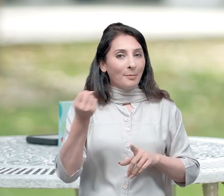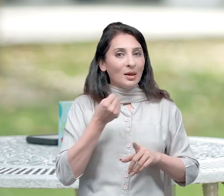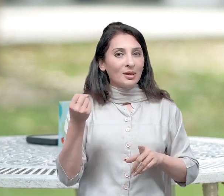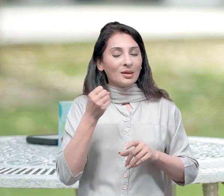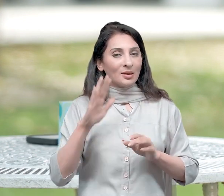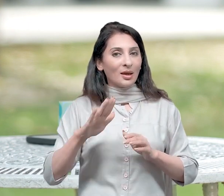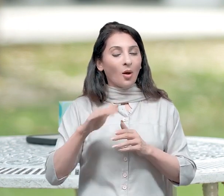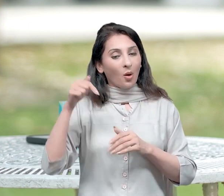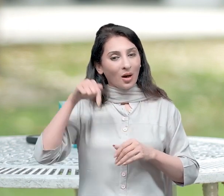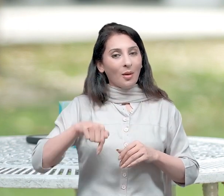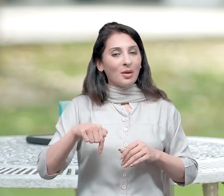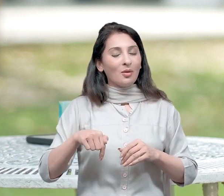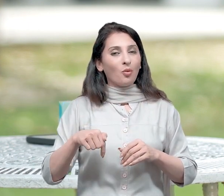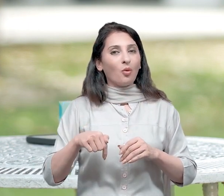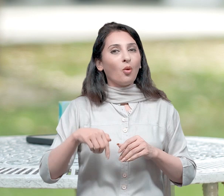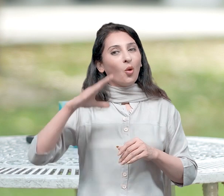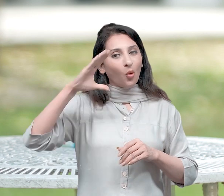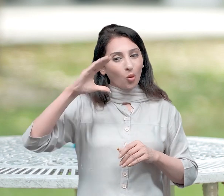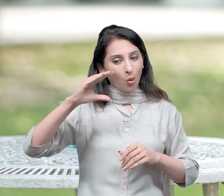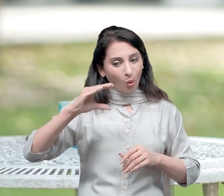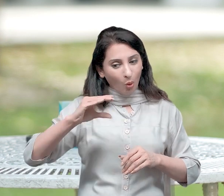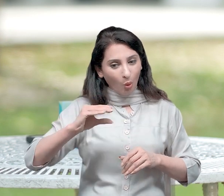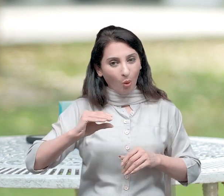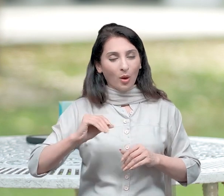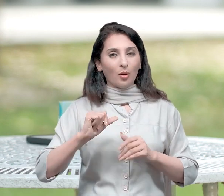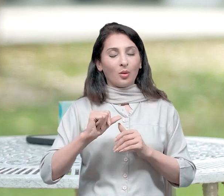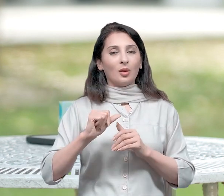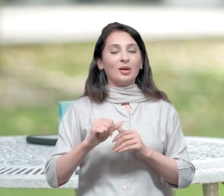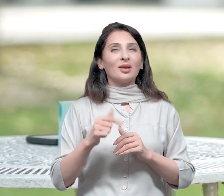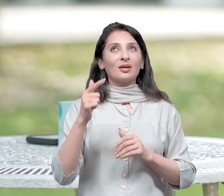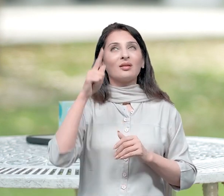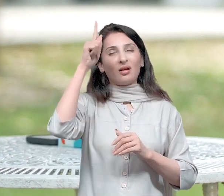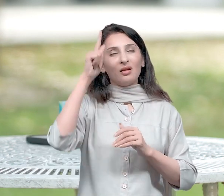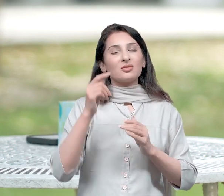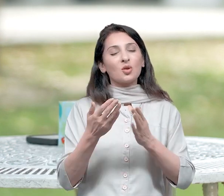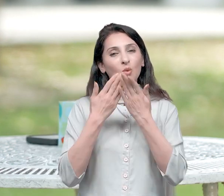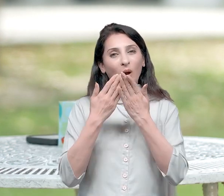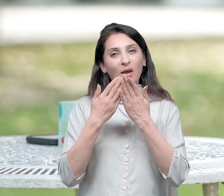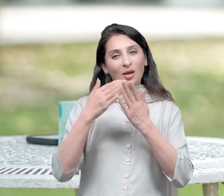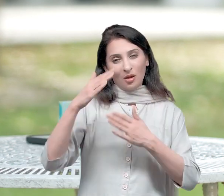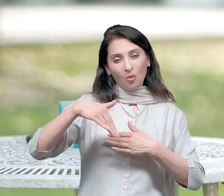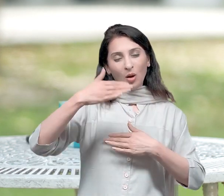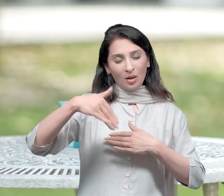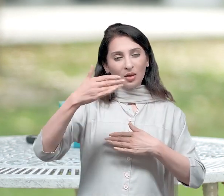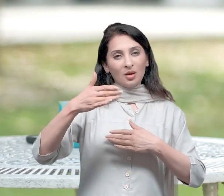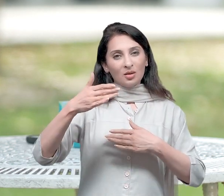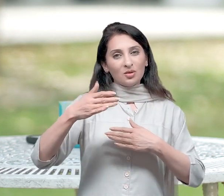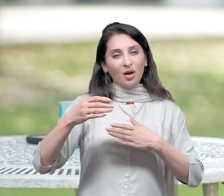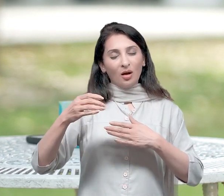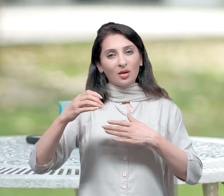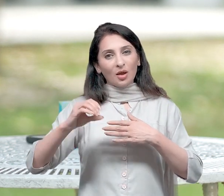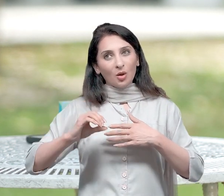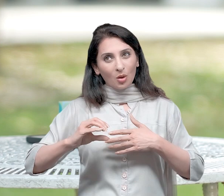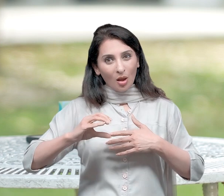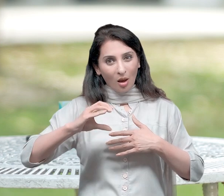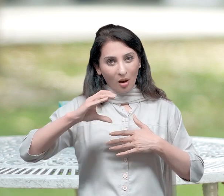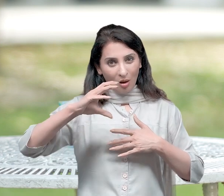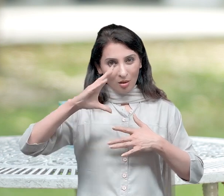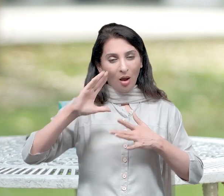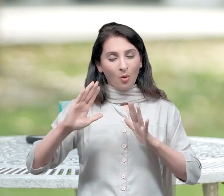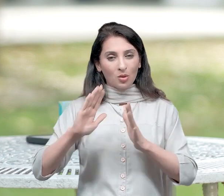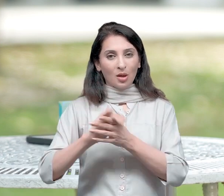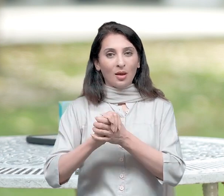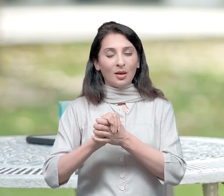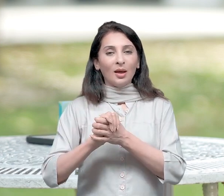تھے۔ اس سال آہستہ آہستہ ان میں تھوڑی سی کمی آ رہی ہے، لیکن اللہ کرے کہ وہ آگے جا کے بہتر ہوں۔